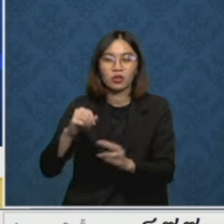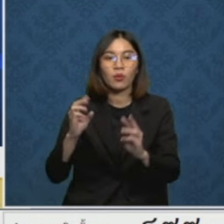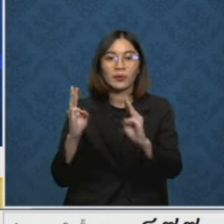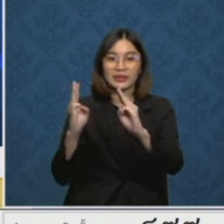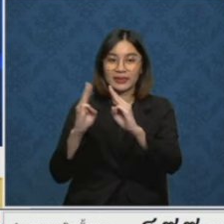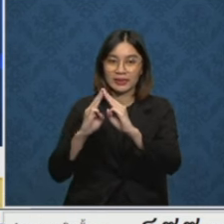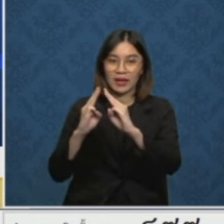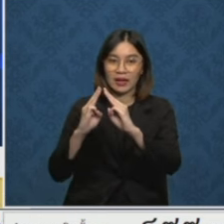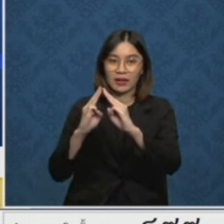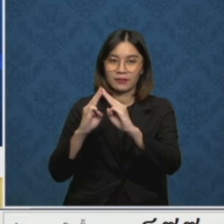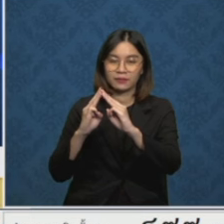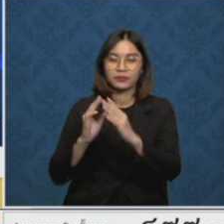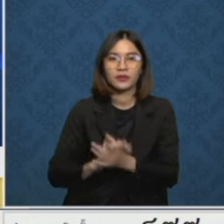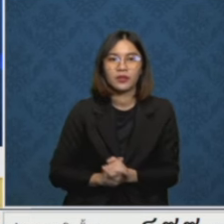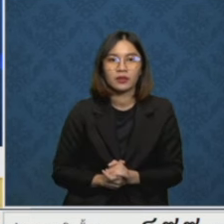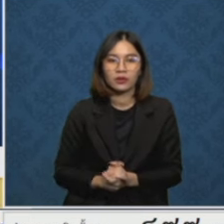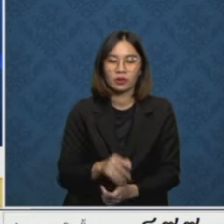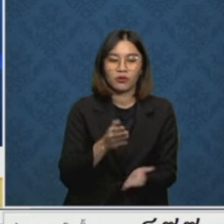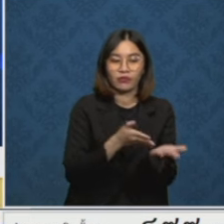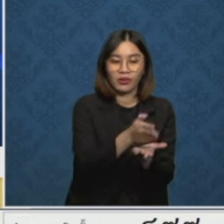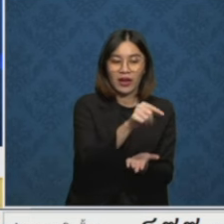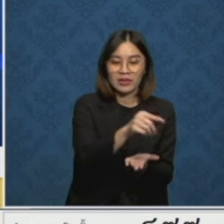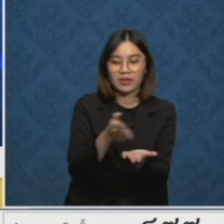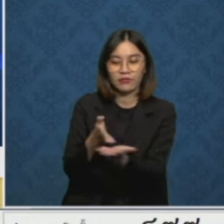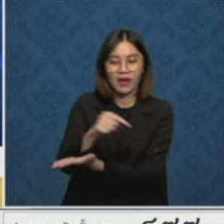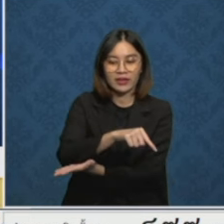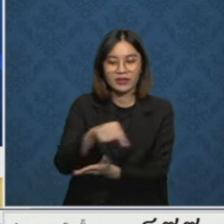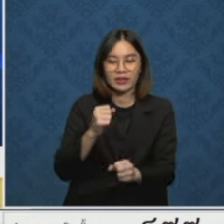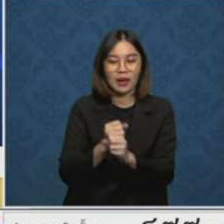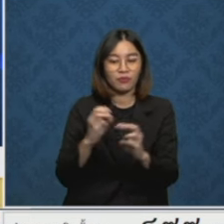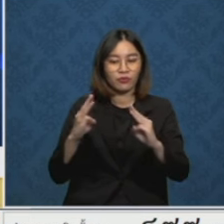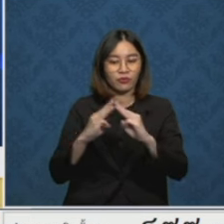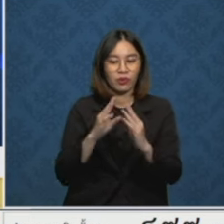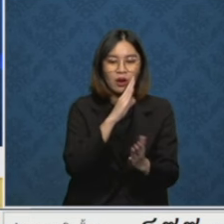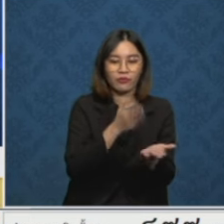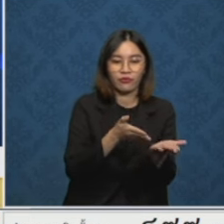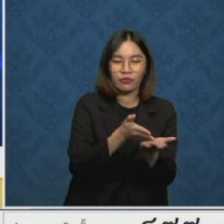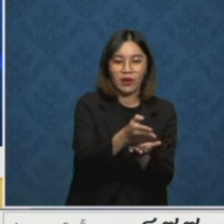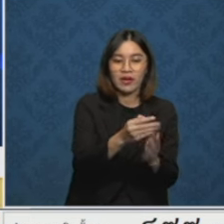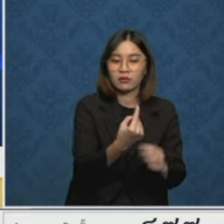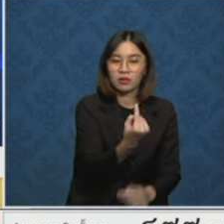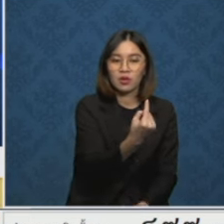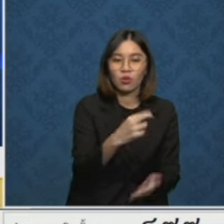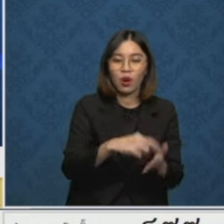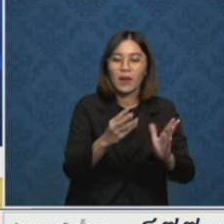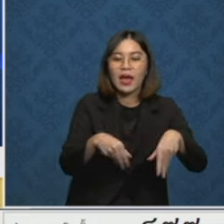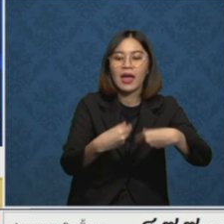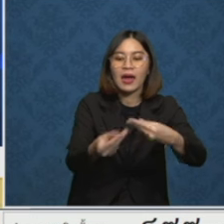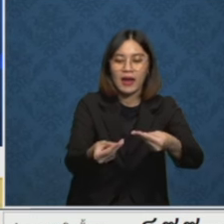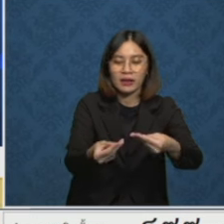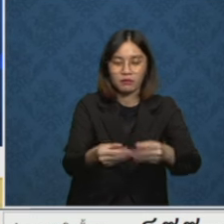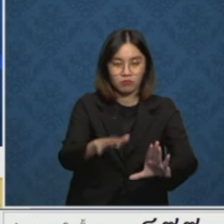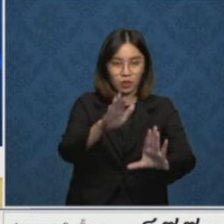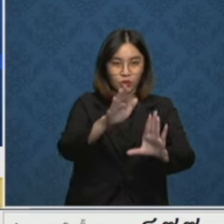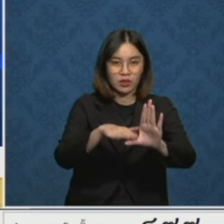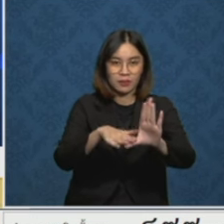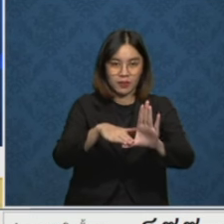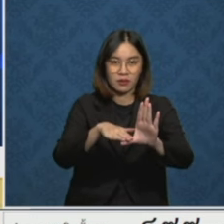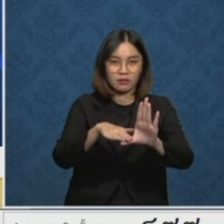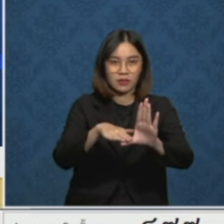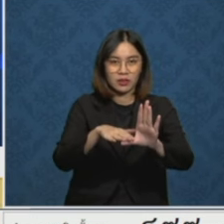าที่ทำทั้งสองฝ่ายถ้าทำฝ่ายเดียวเนี่ยมันถือว่าเป็นการให้นะคะแล้วการลงทะเบียนเนี่ย